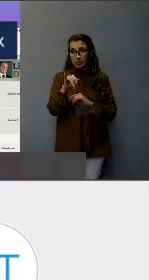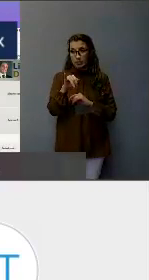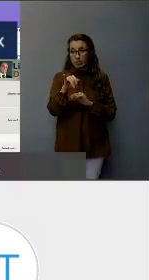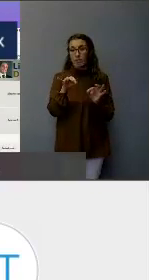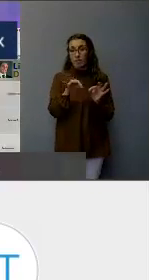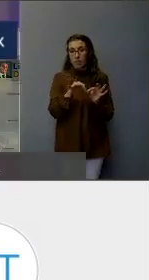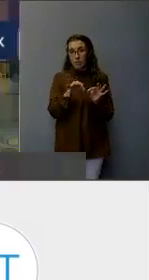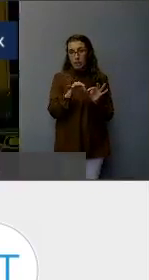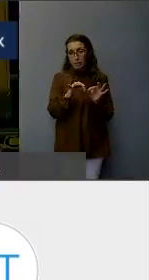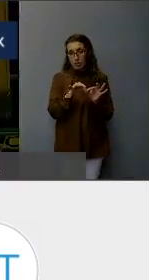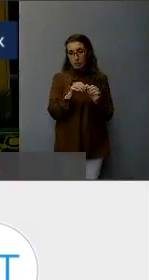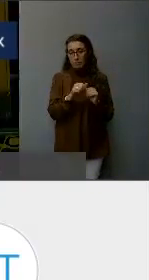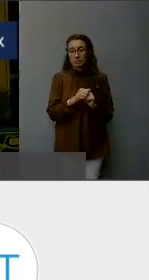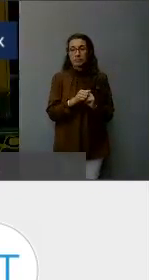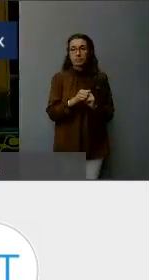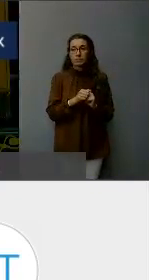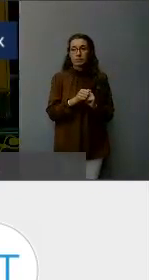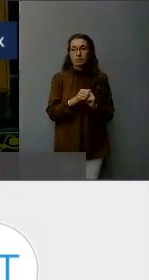volée